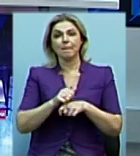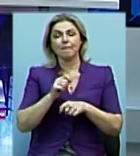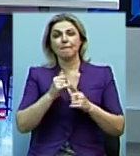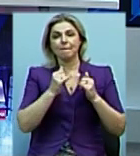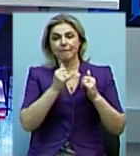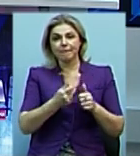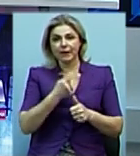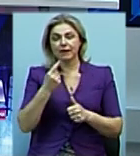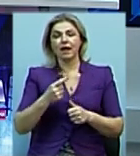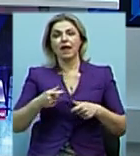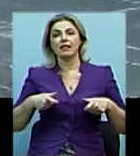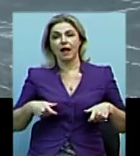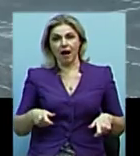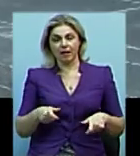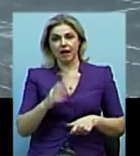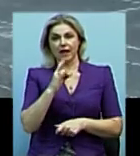Василя Нікіфорова.